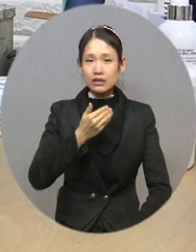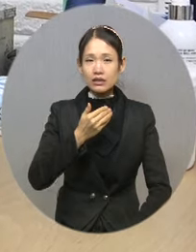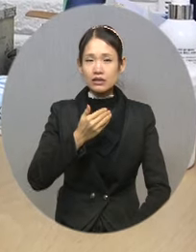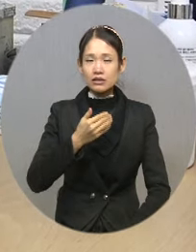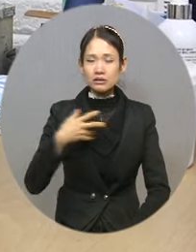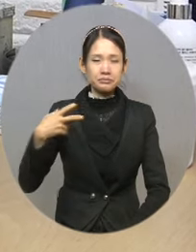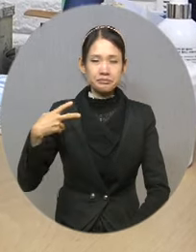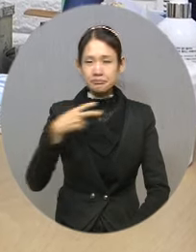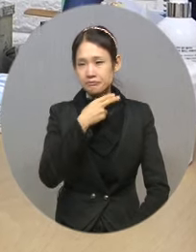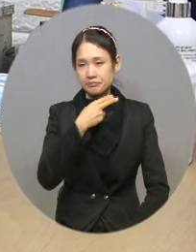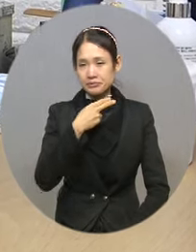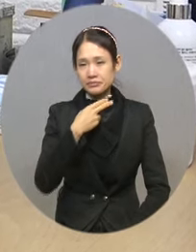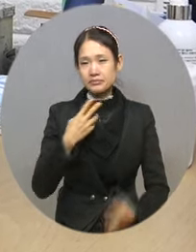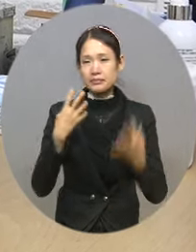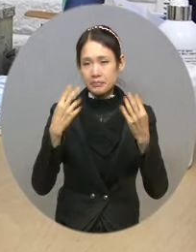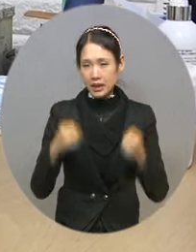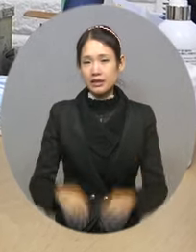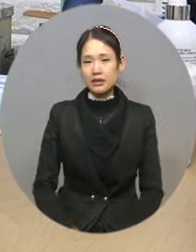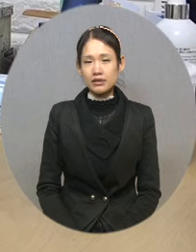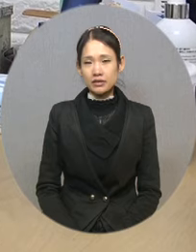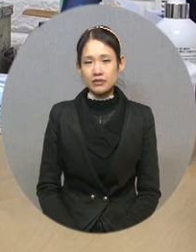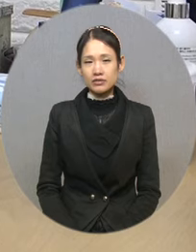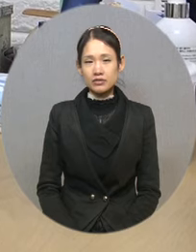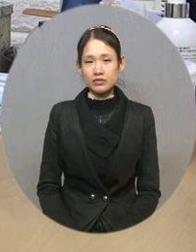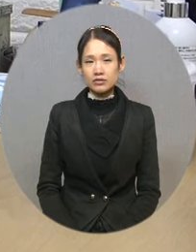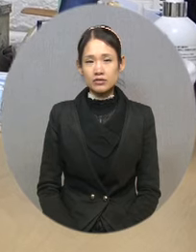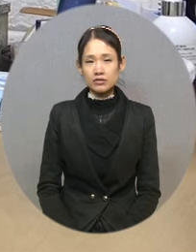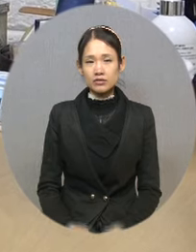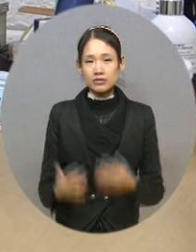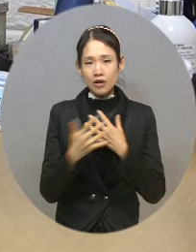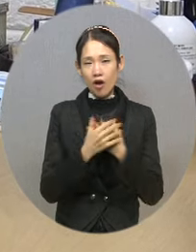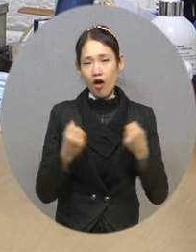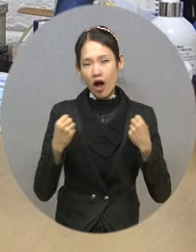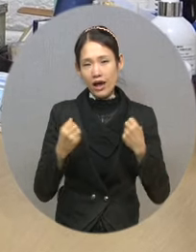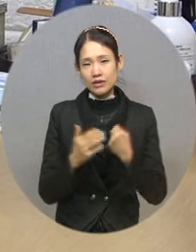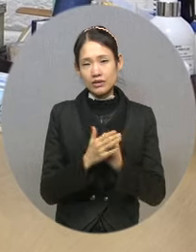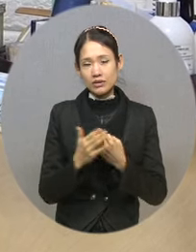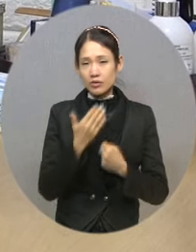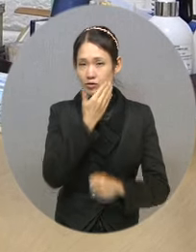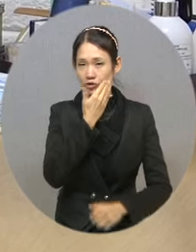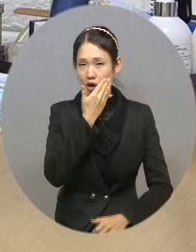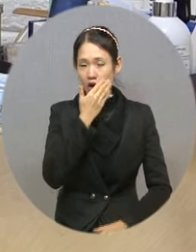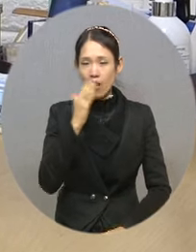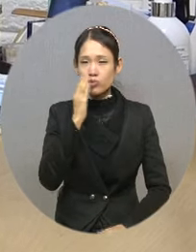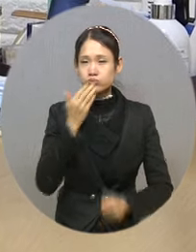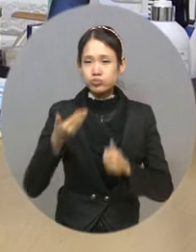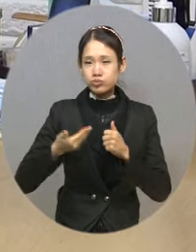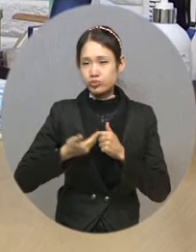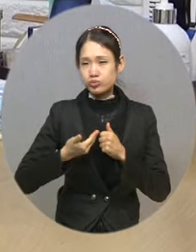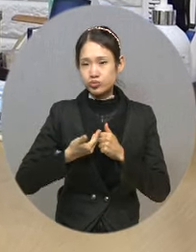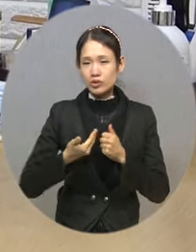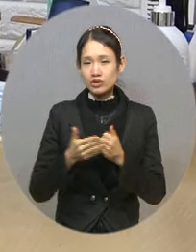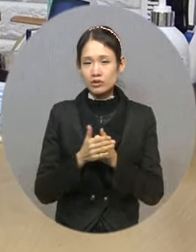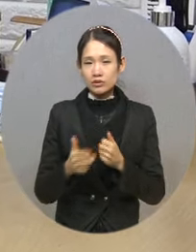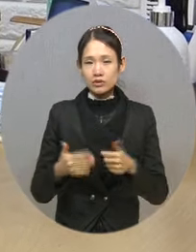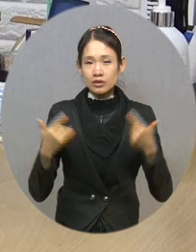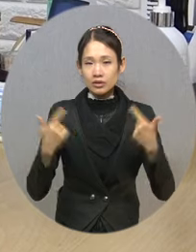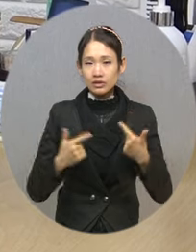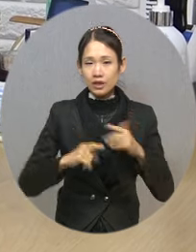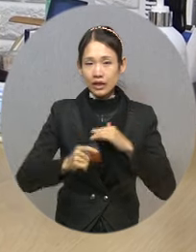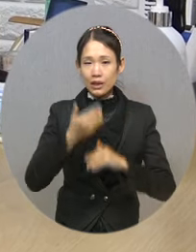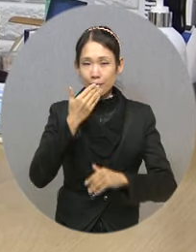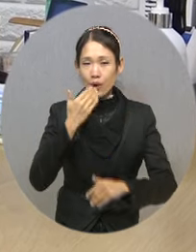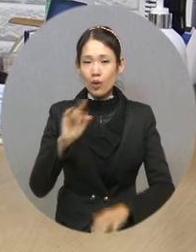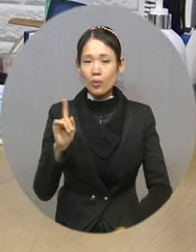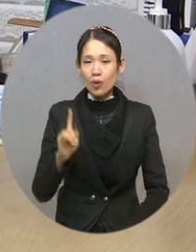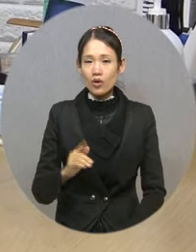지 오랜 세월이고요. 근데 이제 건강상 이제 영양소가 공급이 돼야 되기 때문에 항상 아침에 먹는